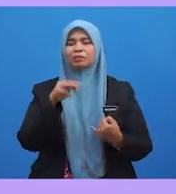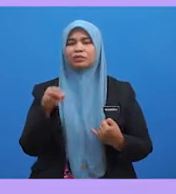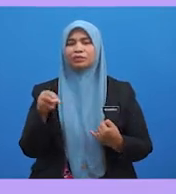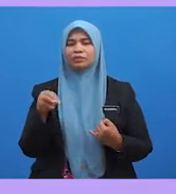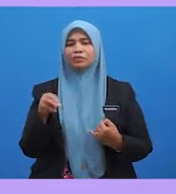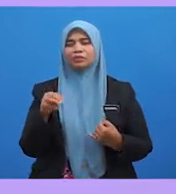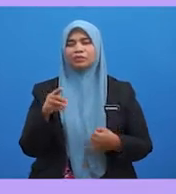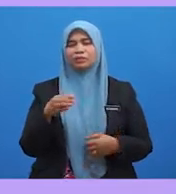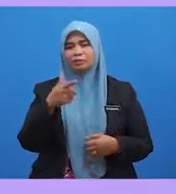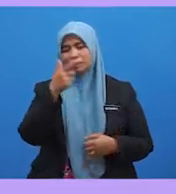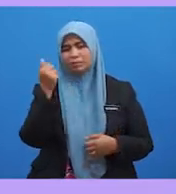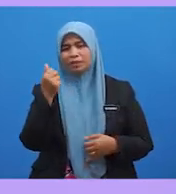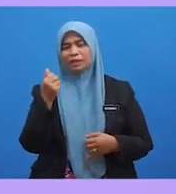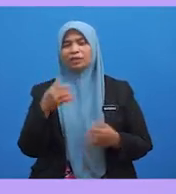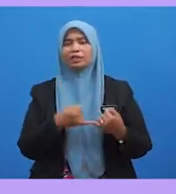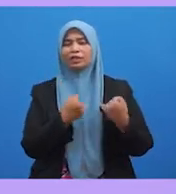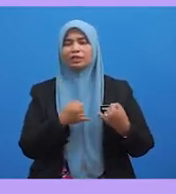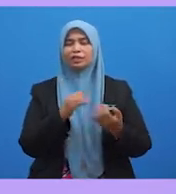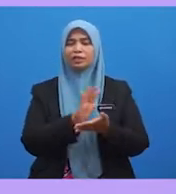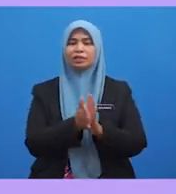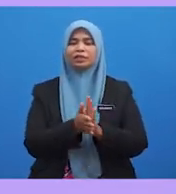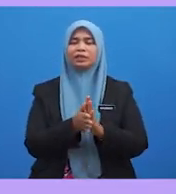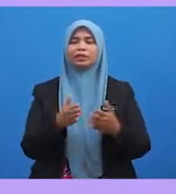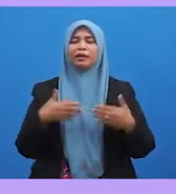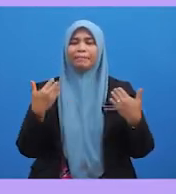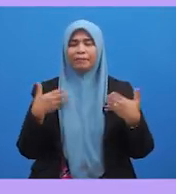kesah, sentiasa gembira sepanjang masa.